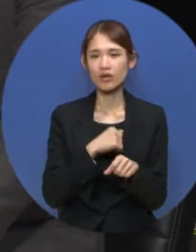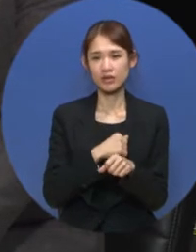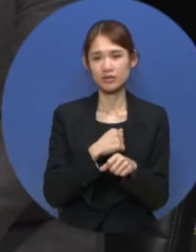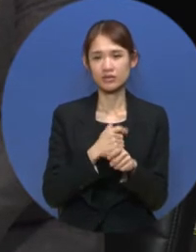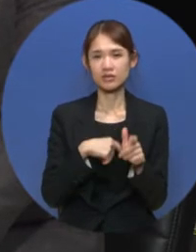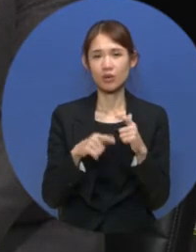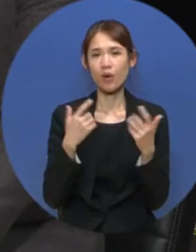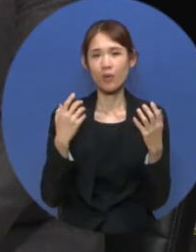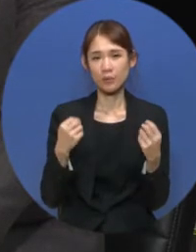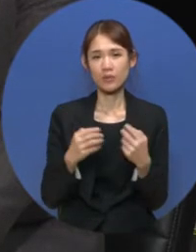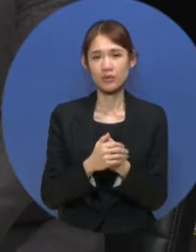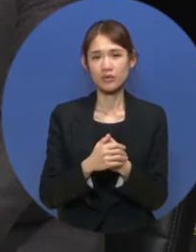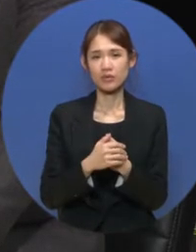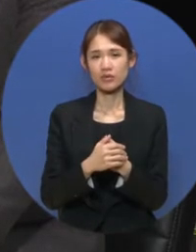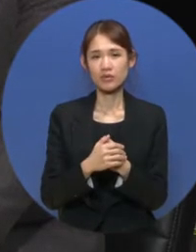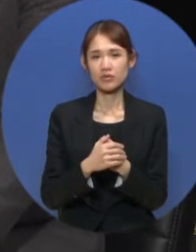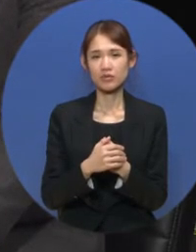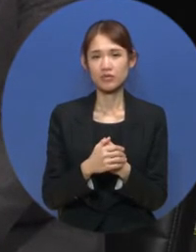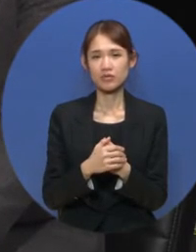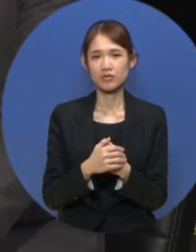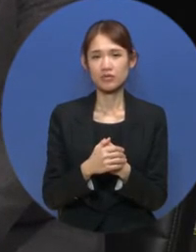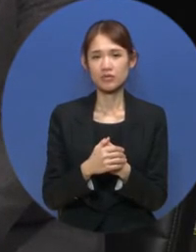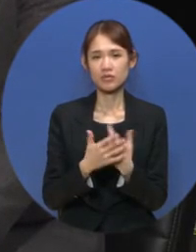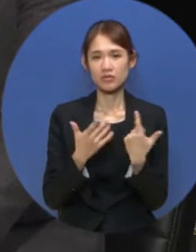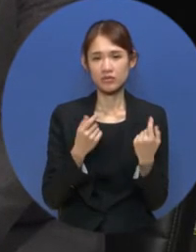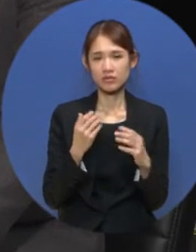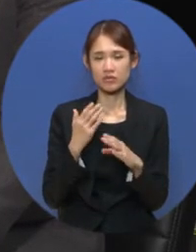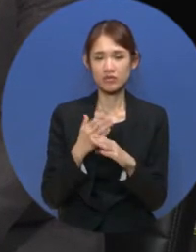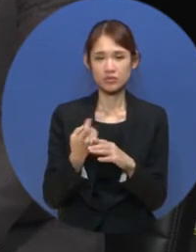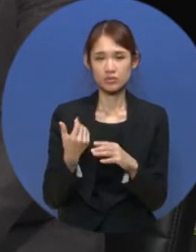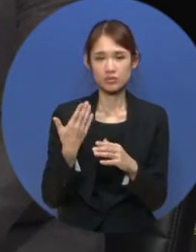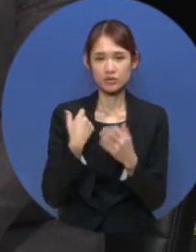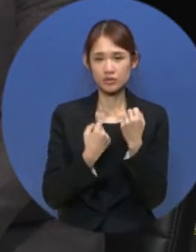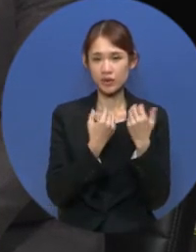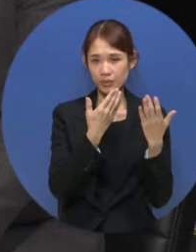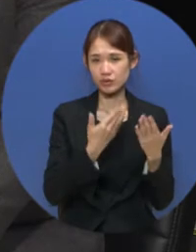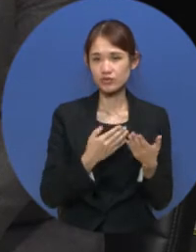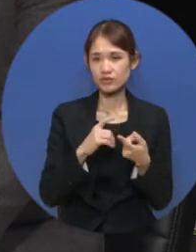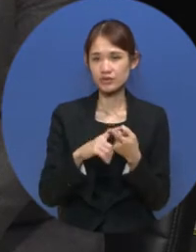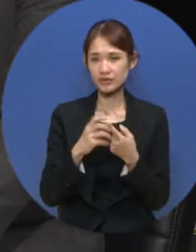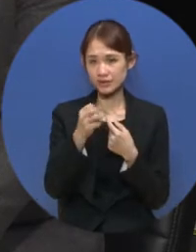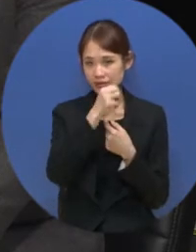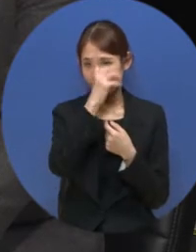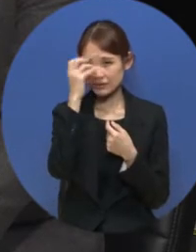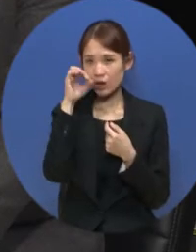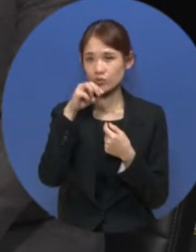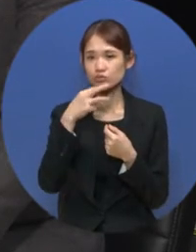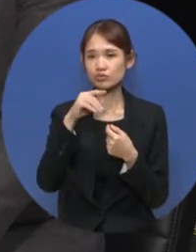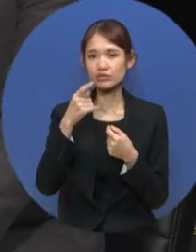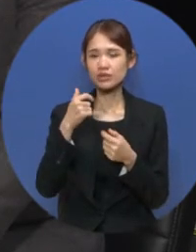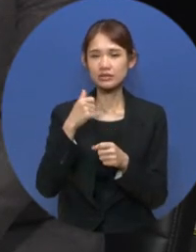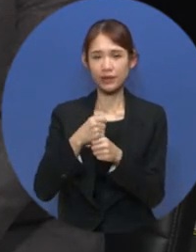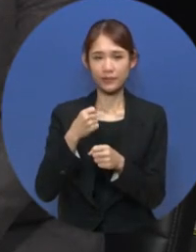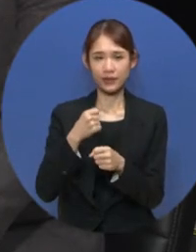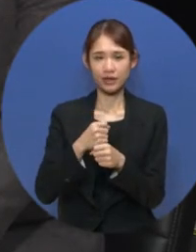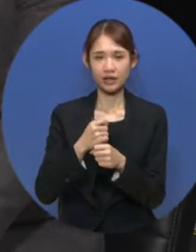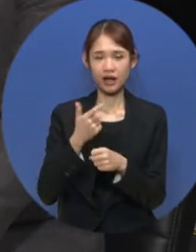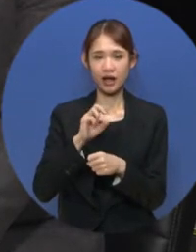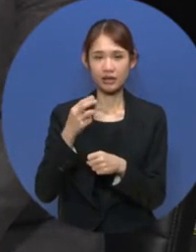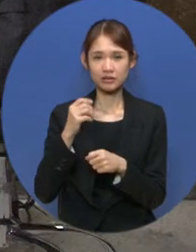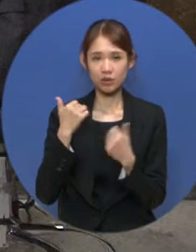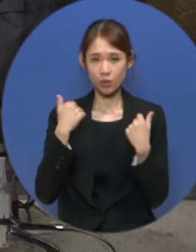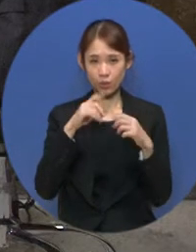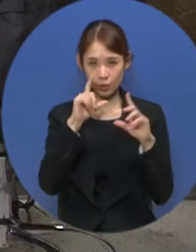그런 것들이 좀 많이 있죠. 네. 그러다가 이제 앞에서 말씀해 주셨지만 네. 네, 삼성물산에서 만든 아티스트 옷을